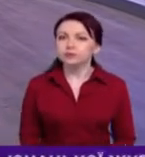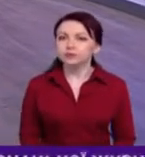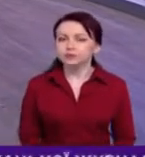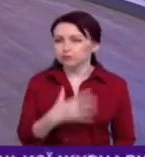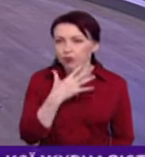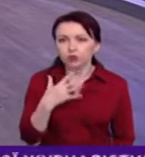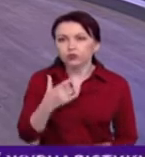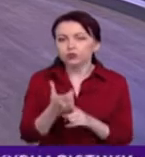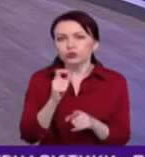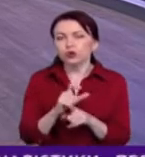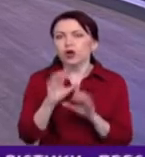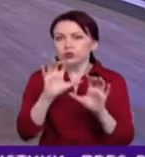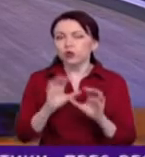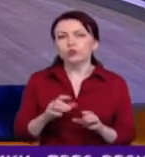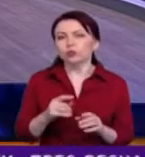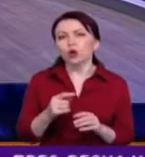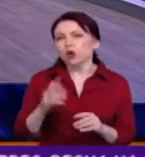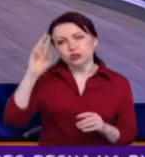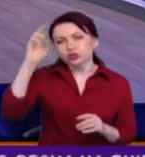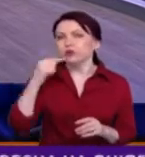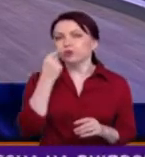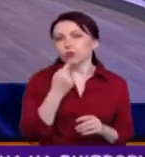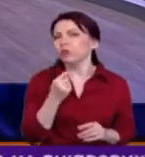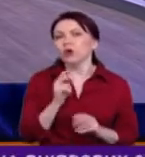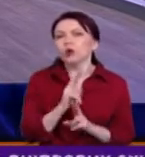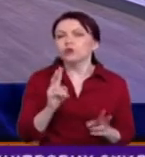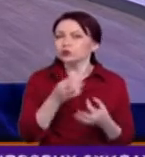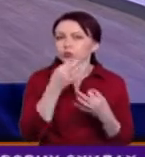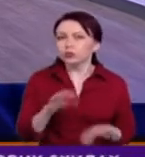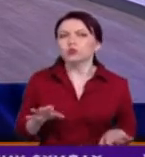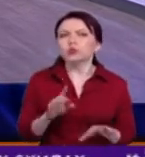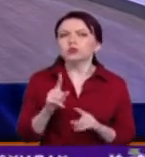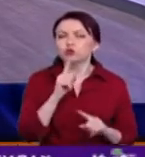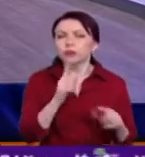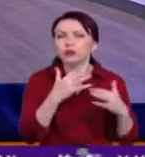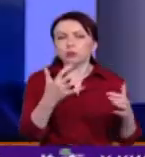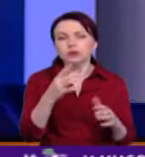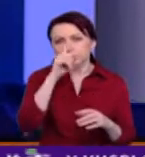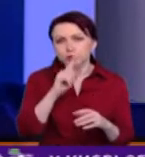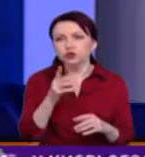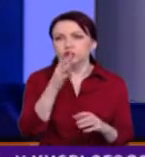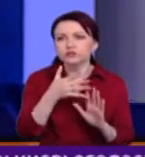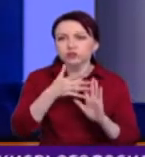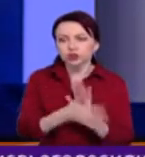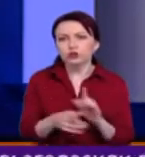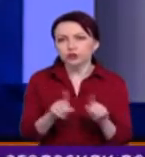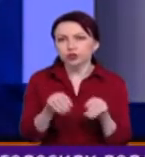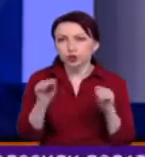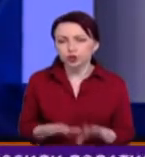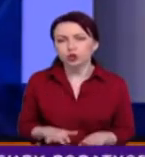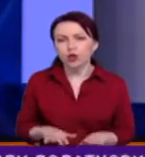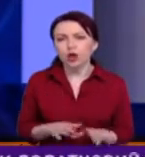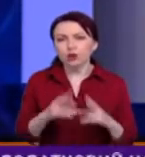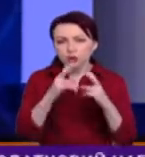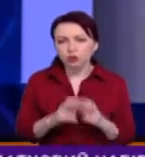їх, і закон про державну мову, який комусь не подобалось, mm-hmm. що парламент місяць часу витрачав на таке рішення і на